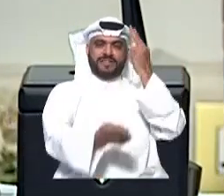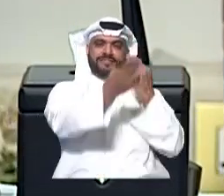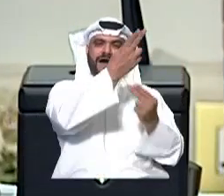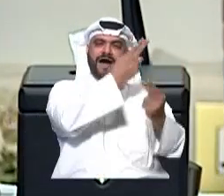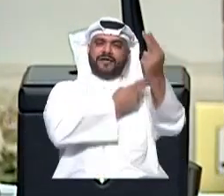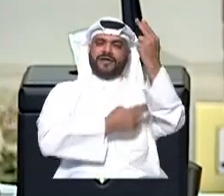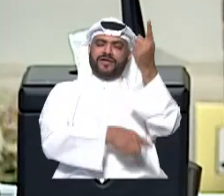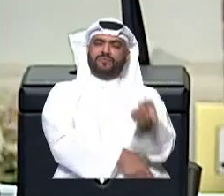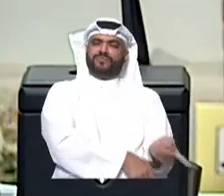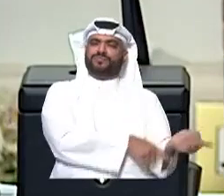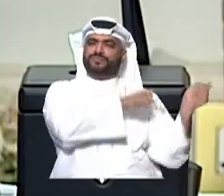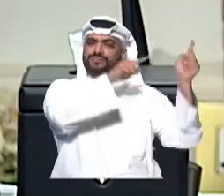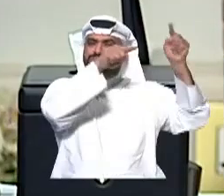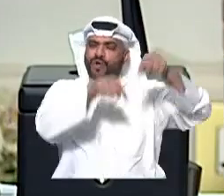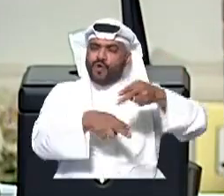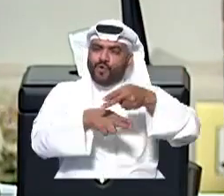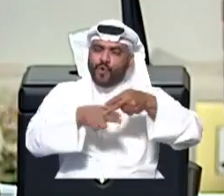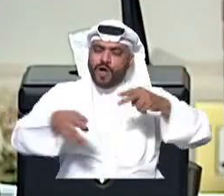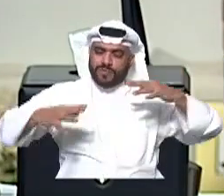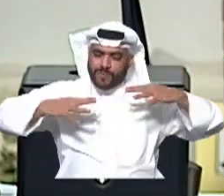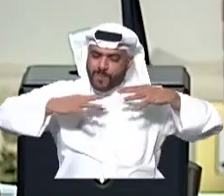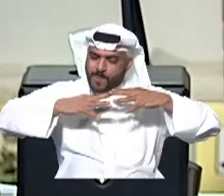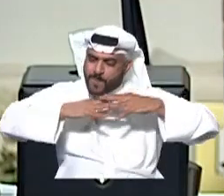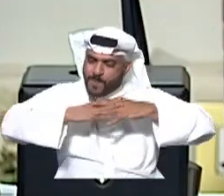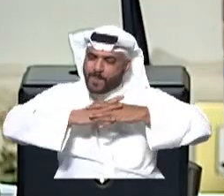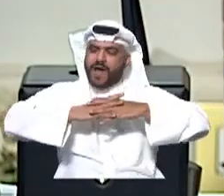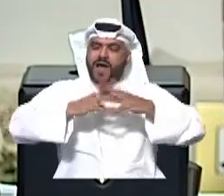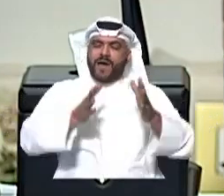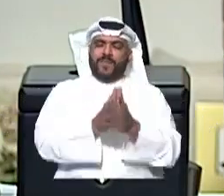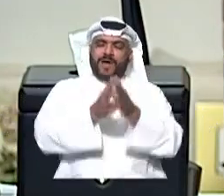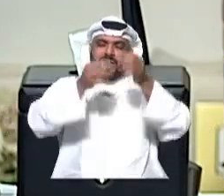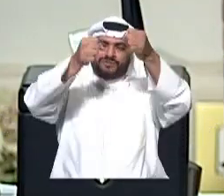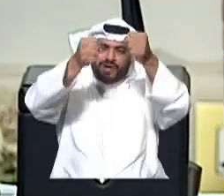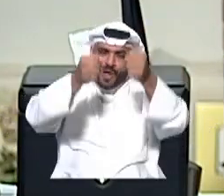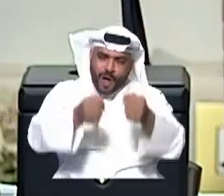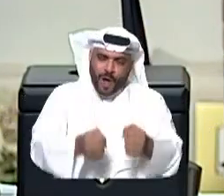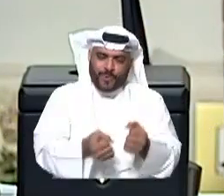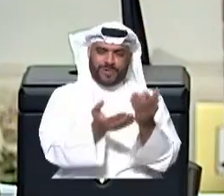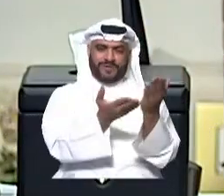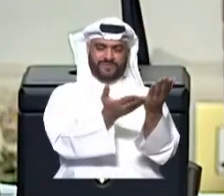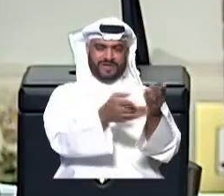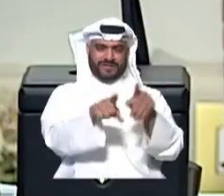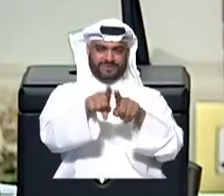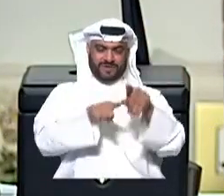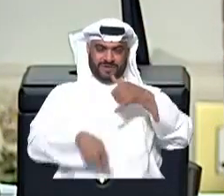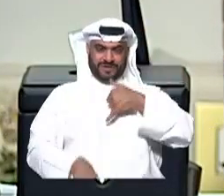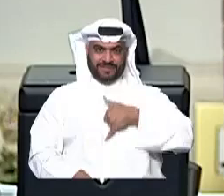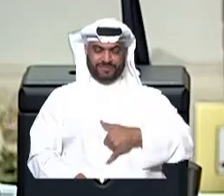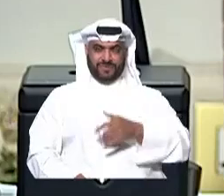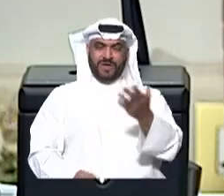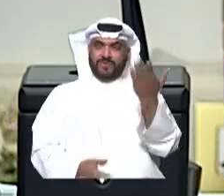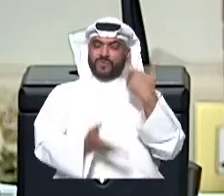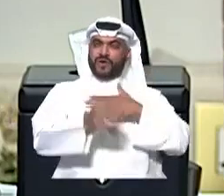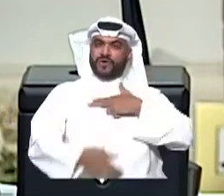التي تربط دولة الكويت والجمهورية اليمنية الشقيقة الممتدة